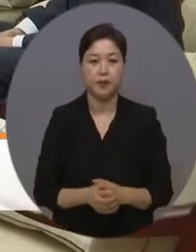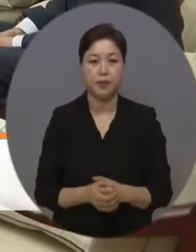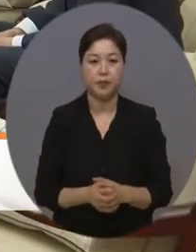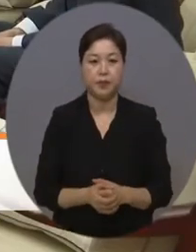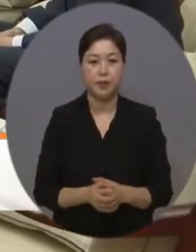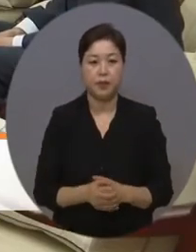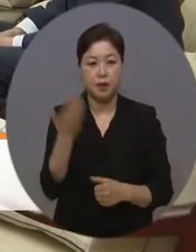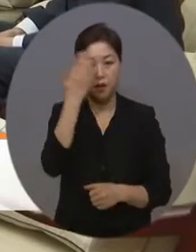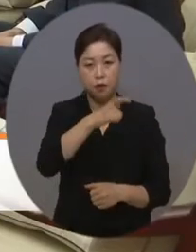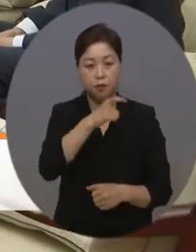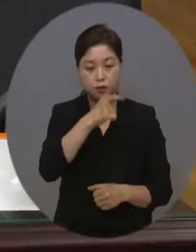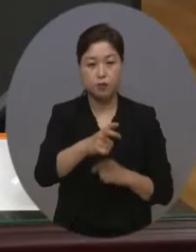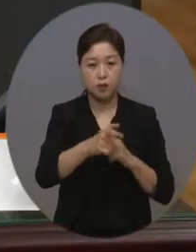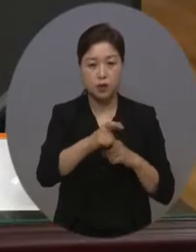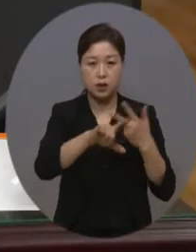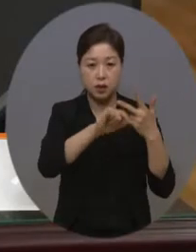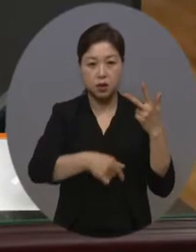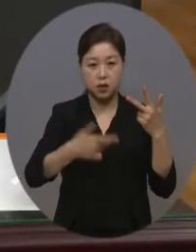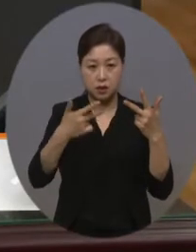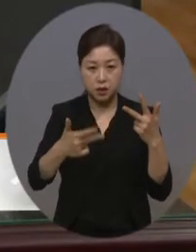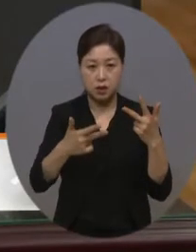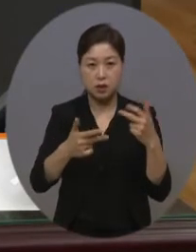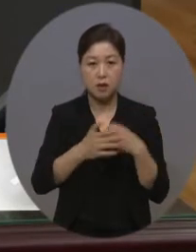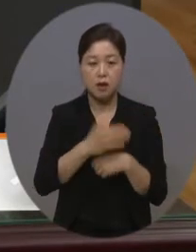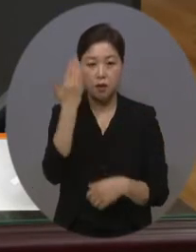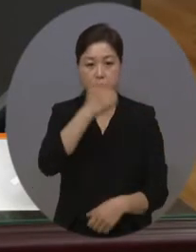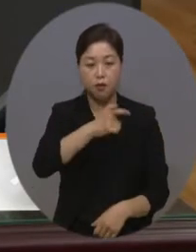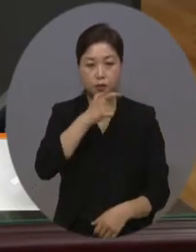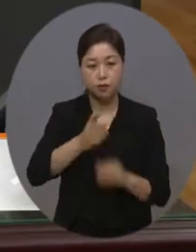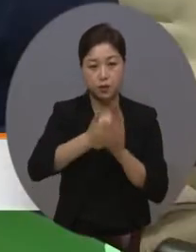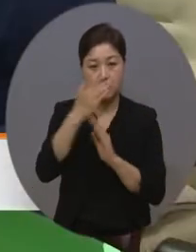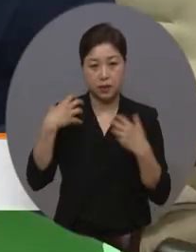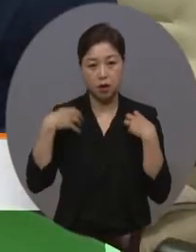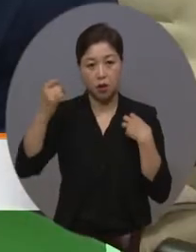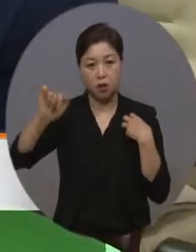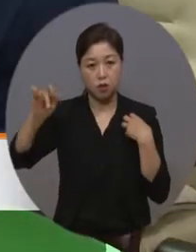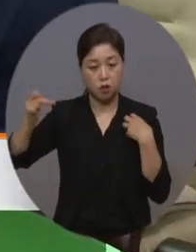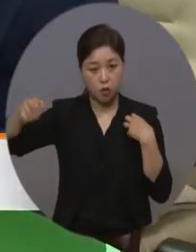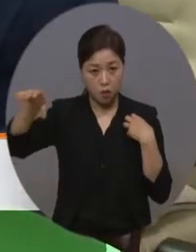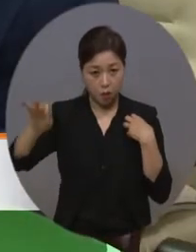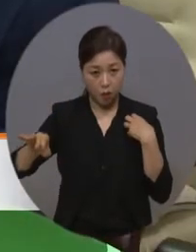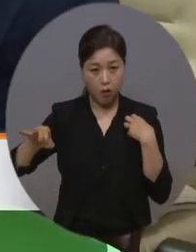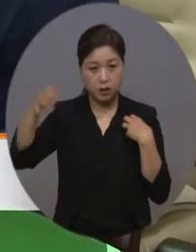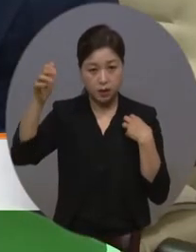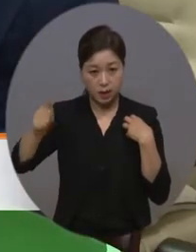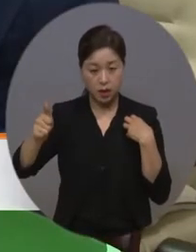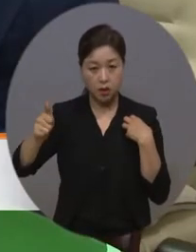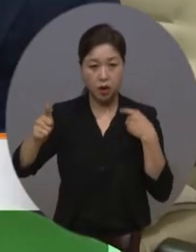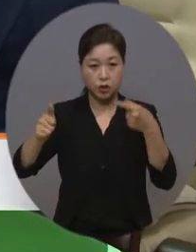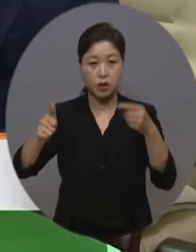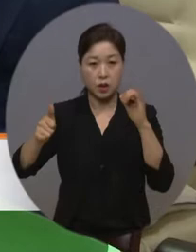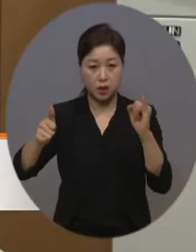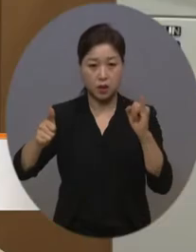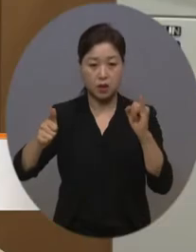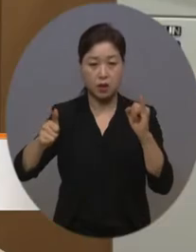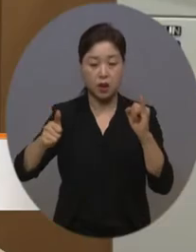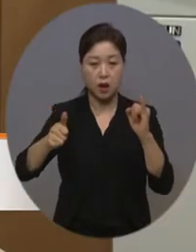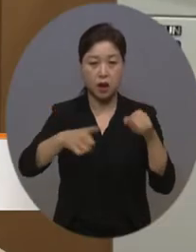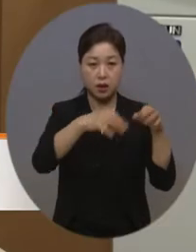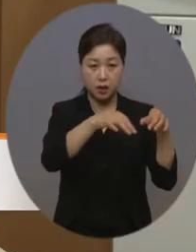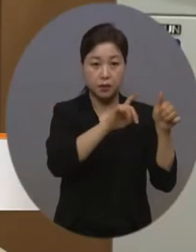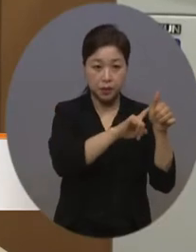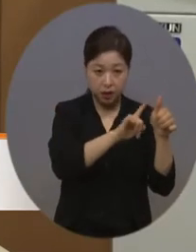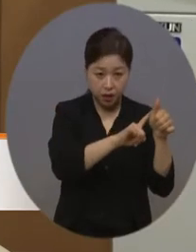여수시는 지난 7일 여수시청에서 권오봉 여수시장과 GS칼텍스 이두희 생산본부장,